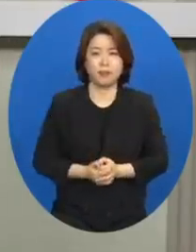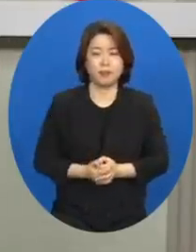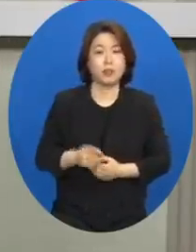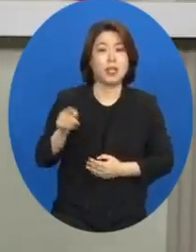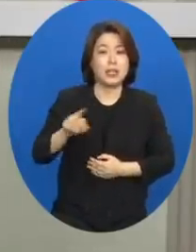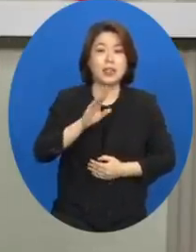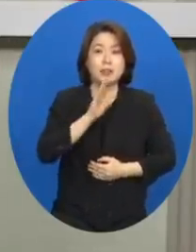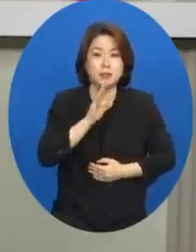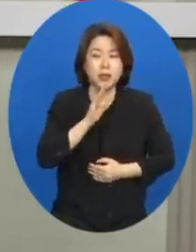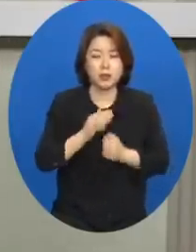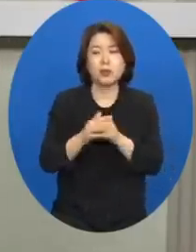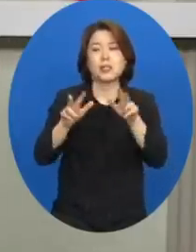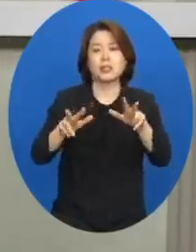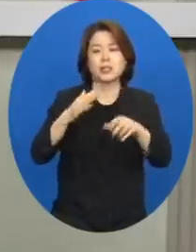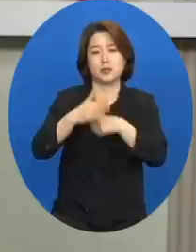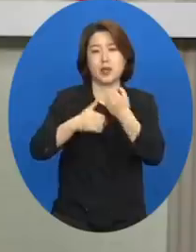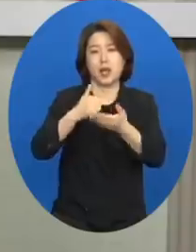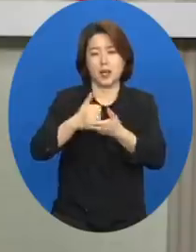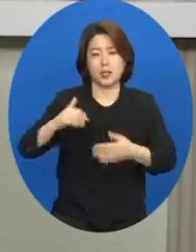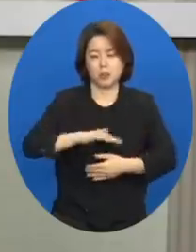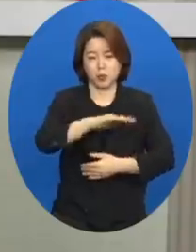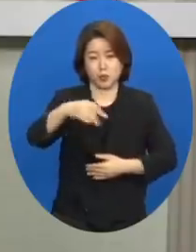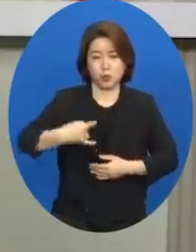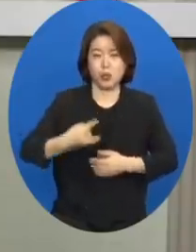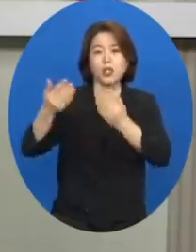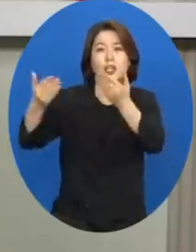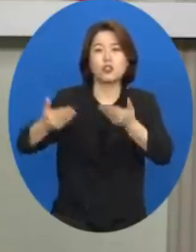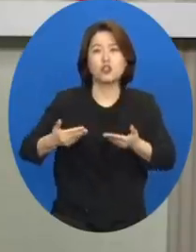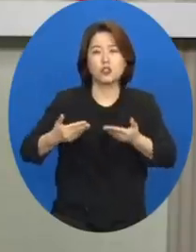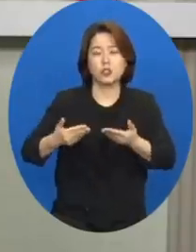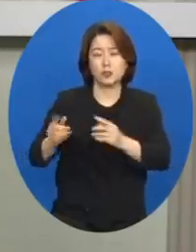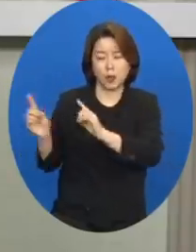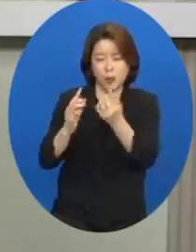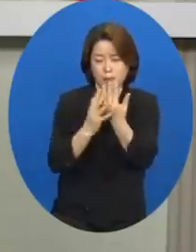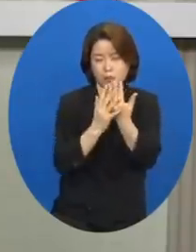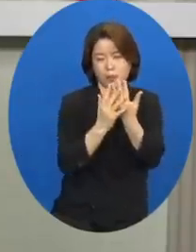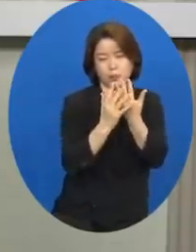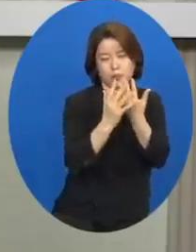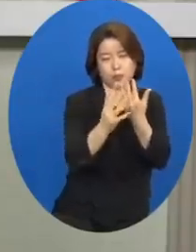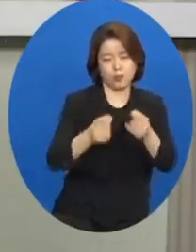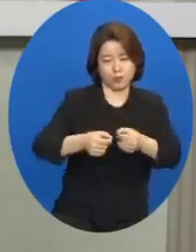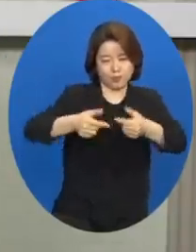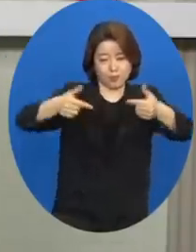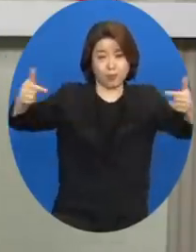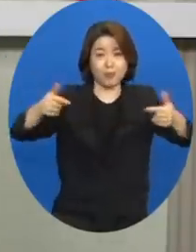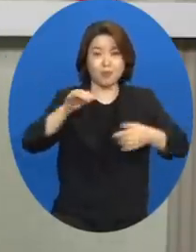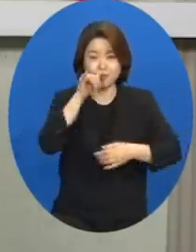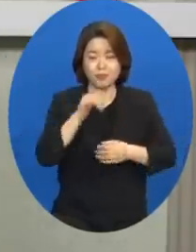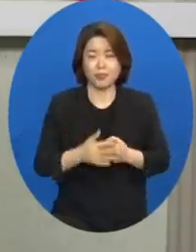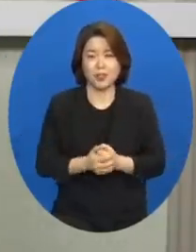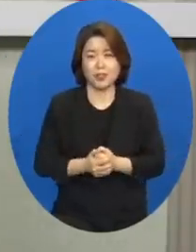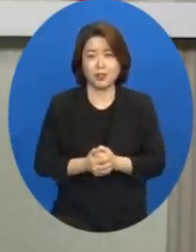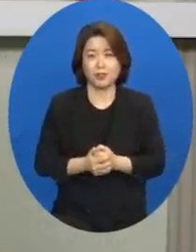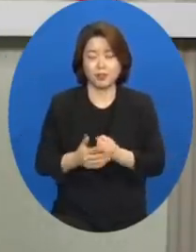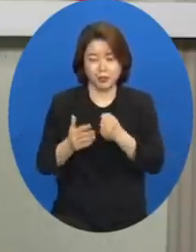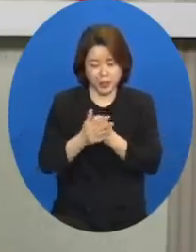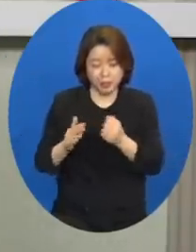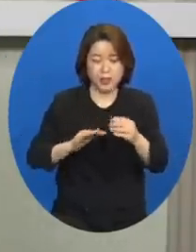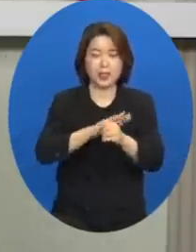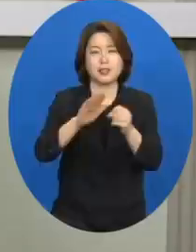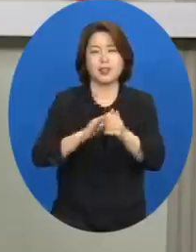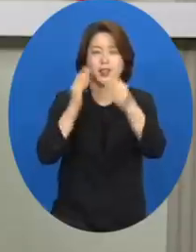이것이 바로 지금 하나님이 우리에게 주시되 는 둥 입니다 그러므로 사랑하는 성도 여러분